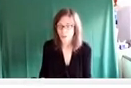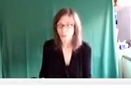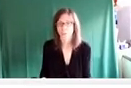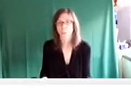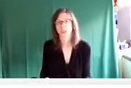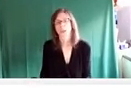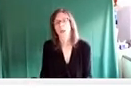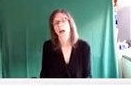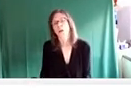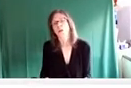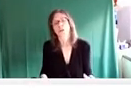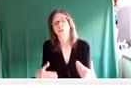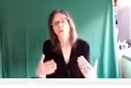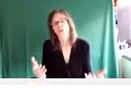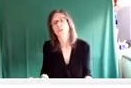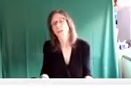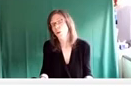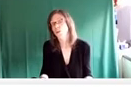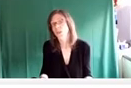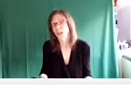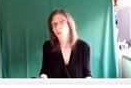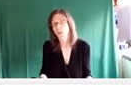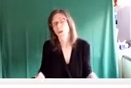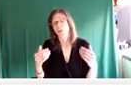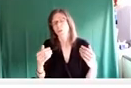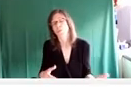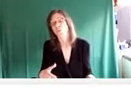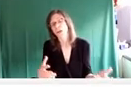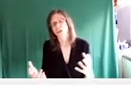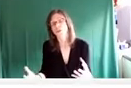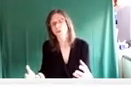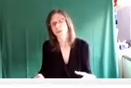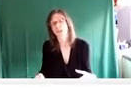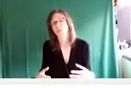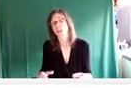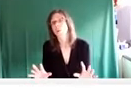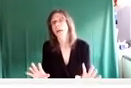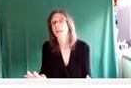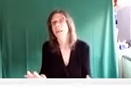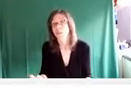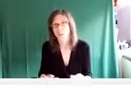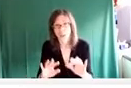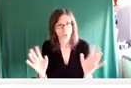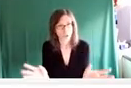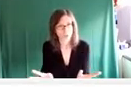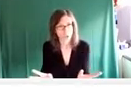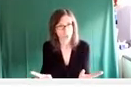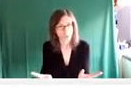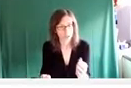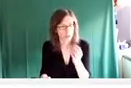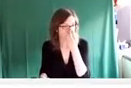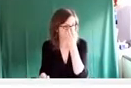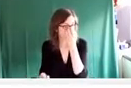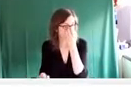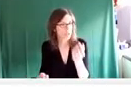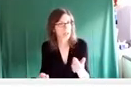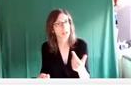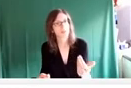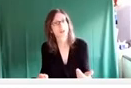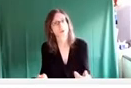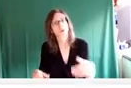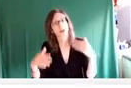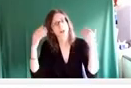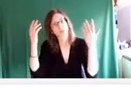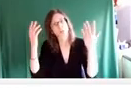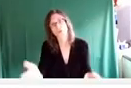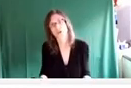avez faits. Alors que si vous utilisez un script, bien, vous partagez votre script et en principe, si votre environnement logiciel est